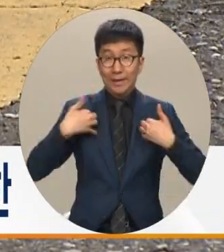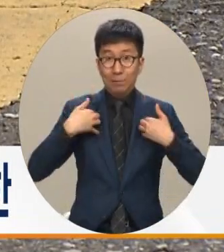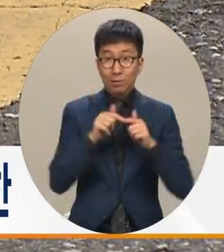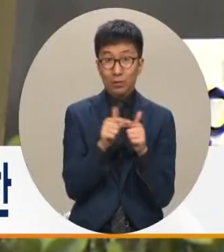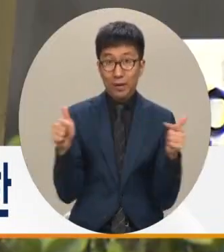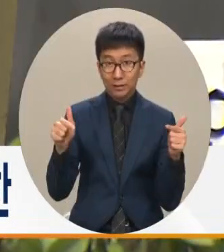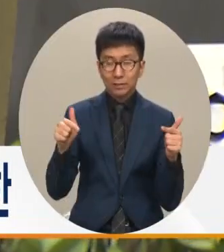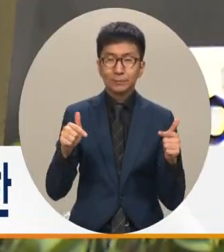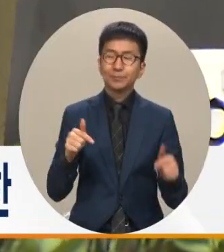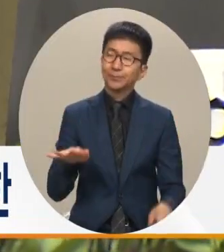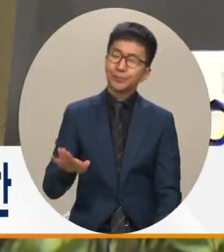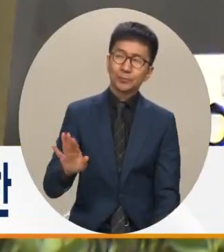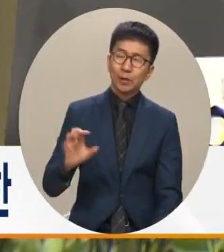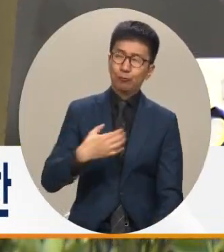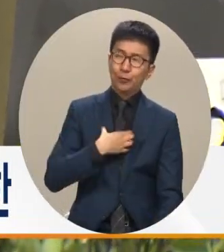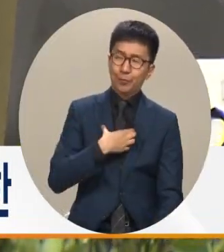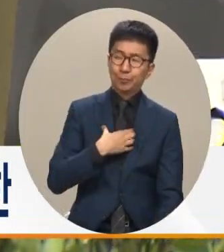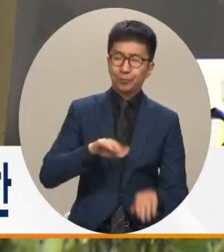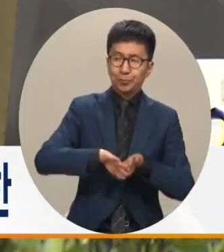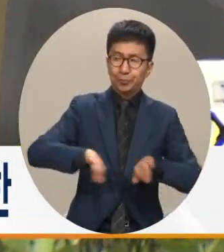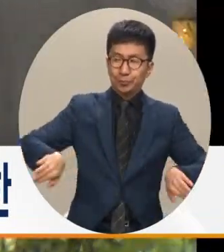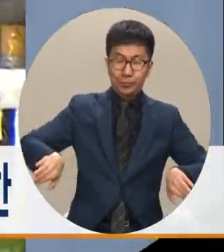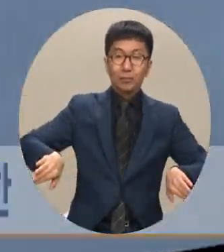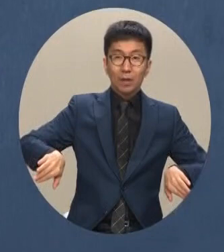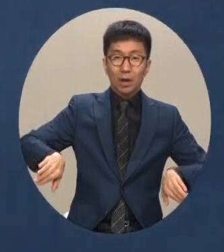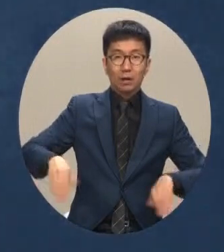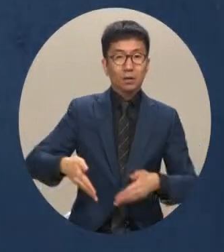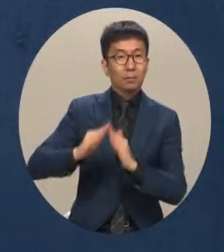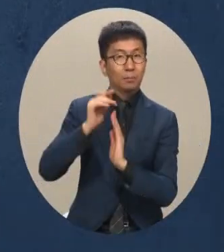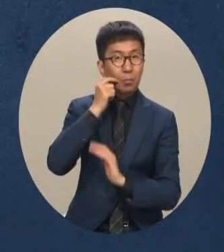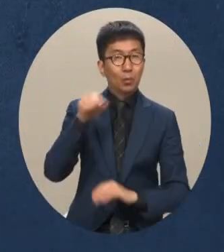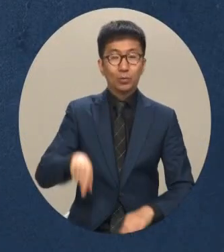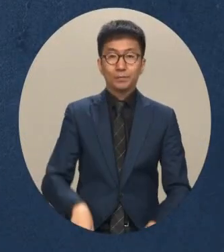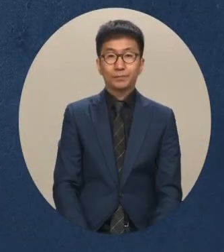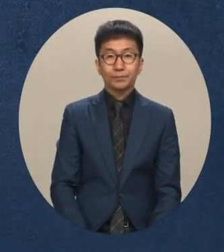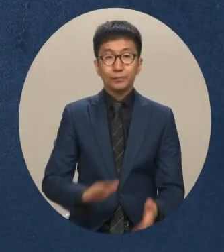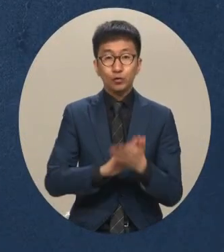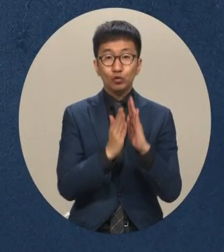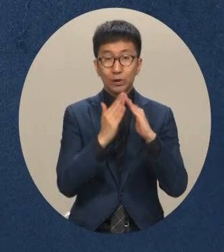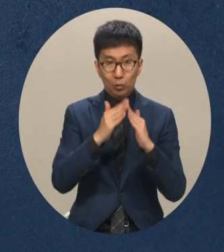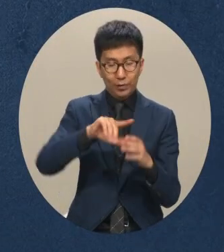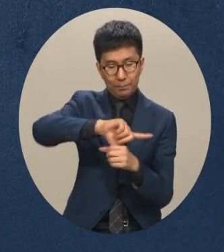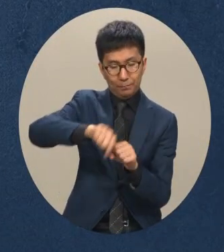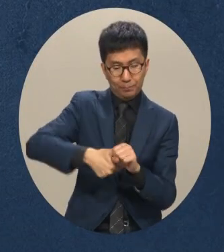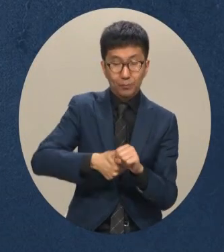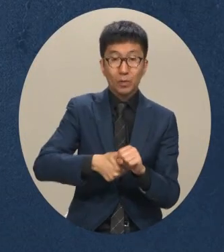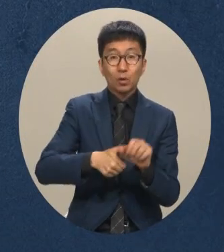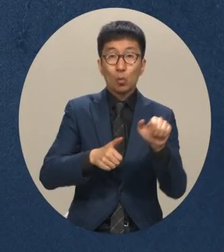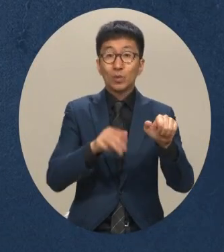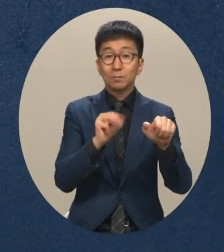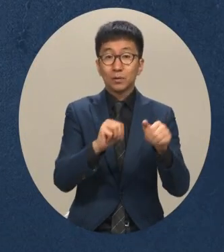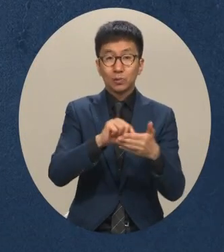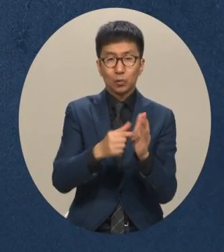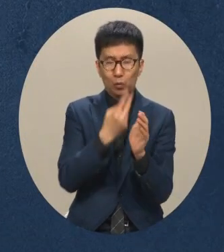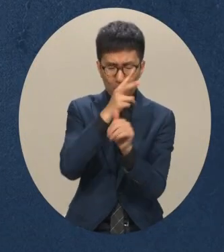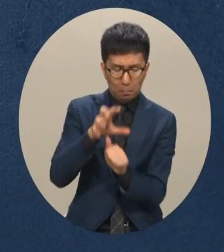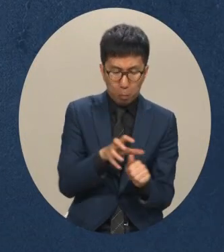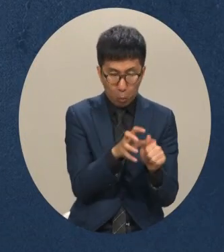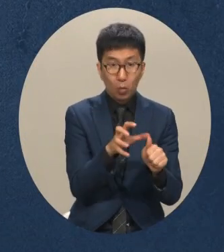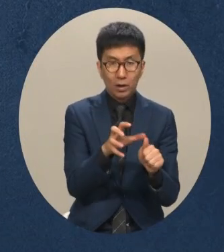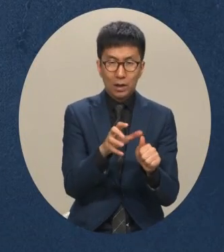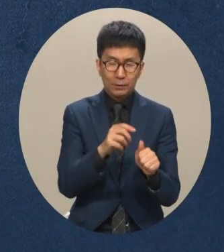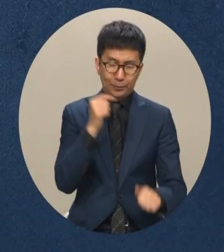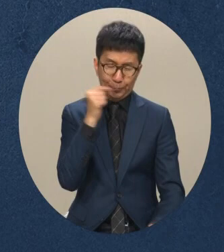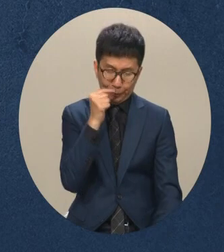유해 시설로 분류되 이점 자체가 제한되는 겁니다 유치원을 기준으로 직선 50m 반경은 절대 보호 구역으로